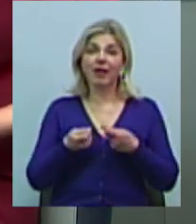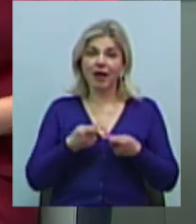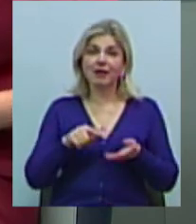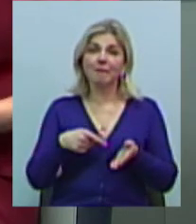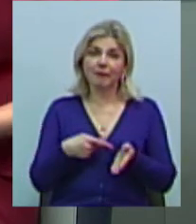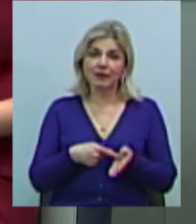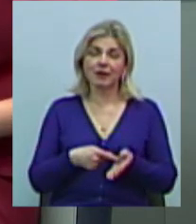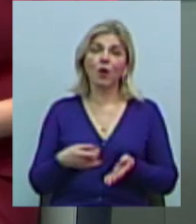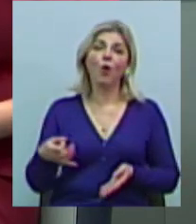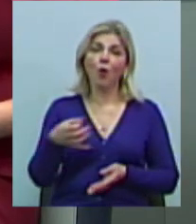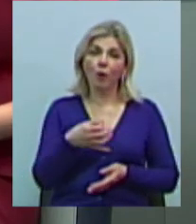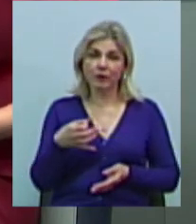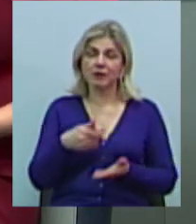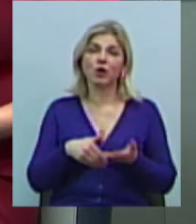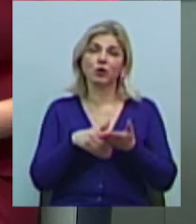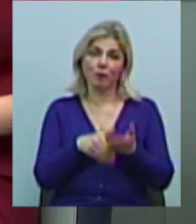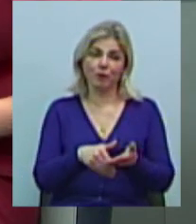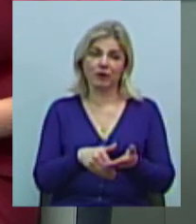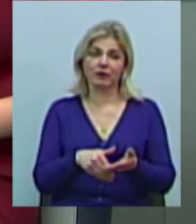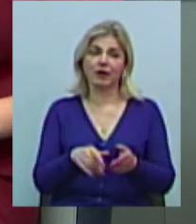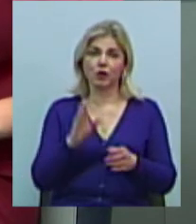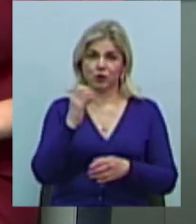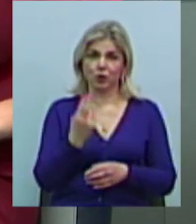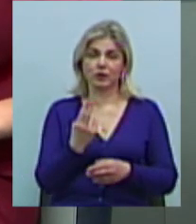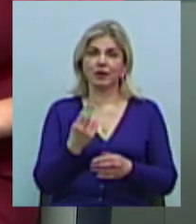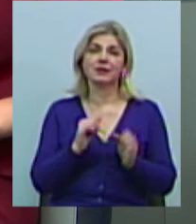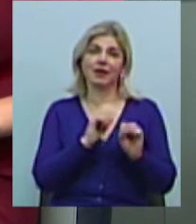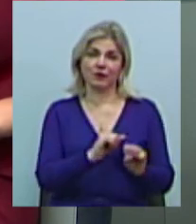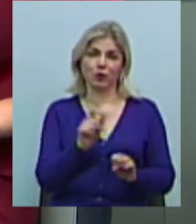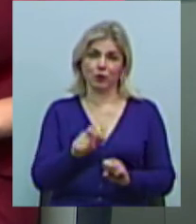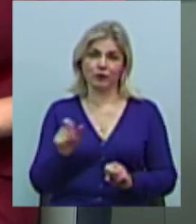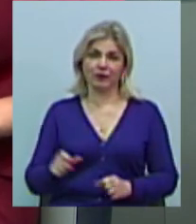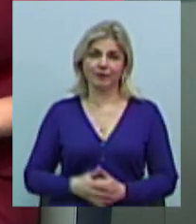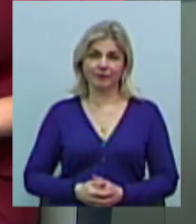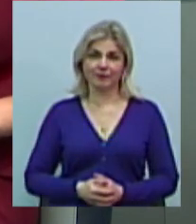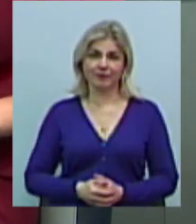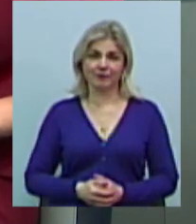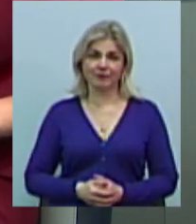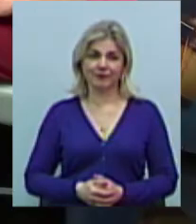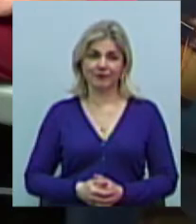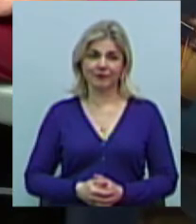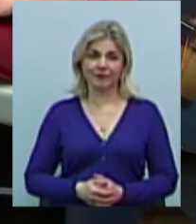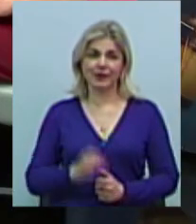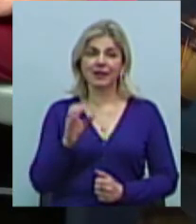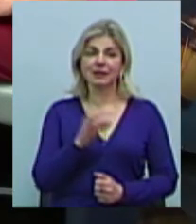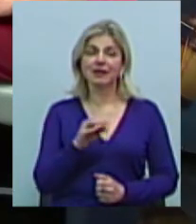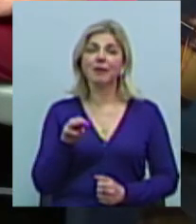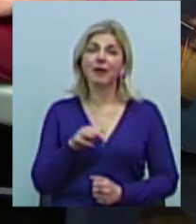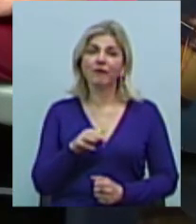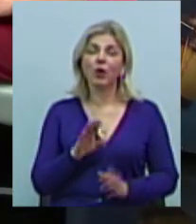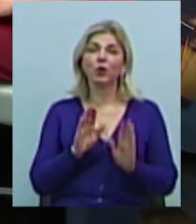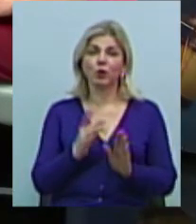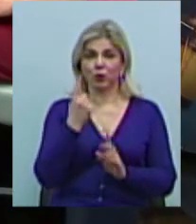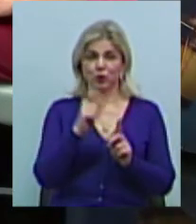влада області допомагає у соціальному захисті людей. Спасибі, Ольга Георгіївна, Сергію Михайловичу. Лише